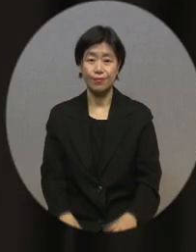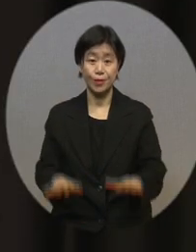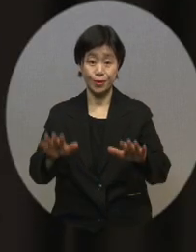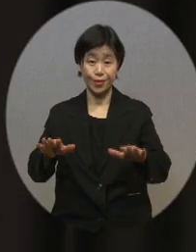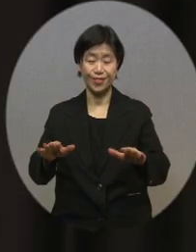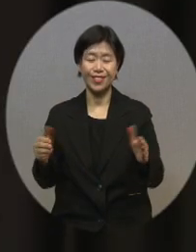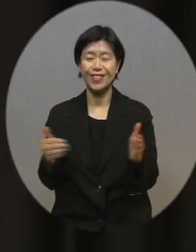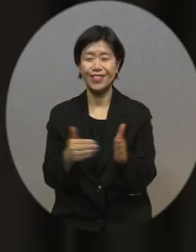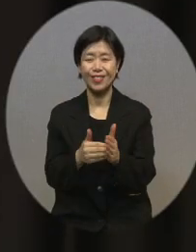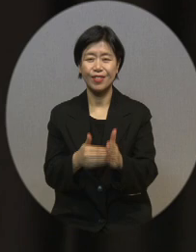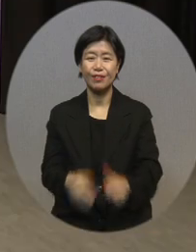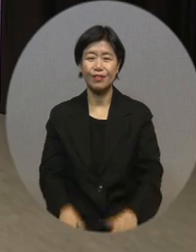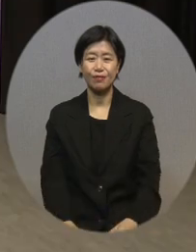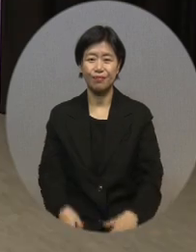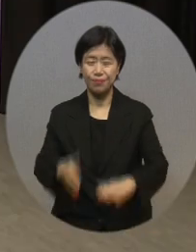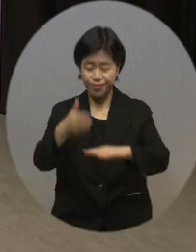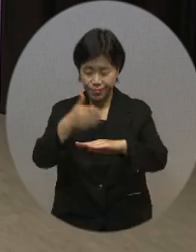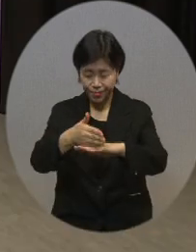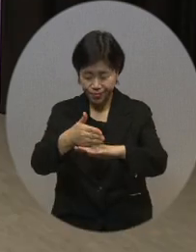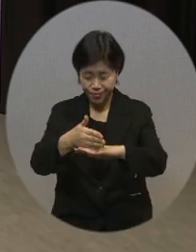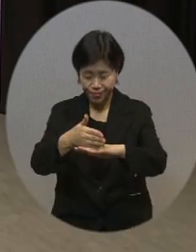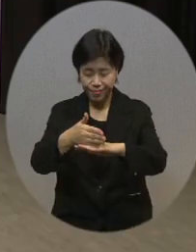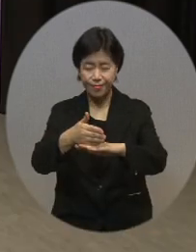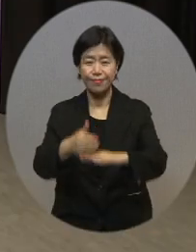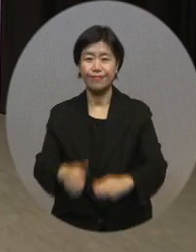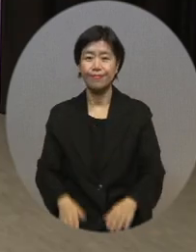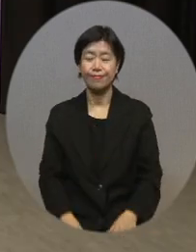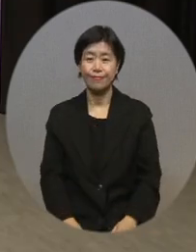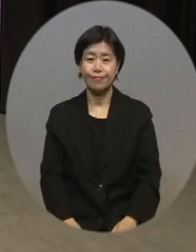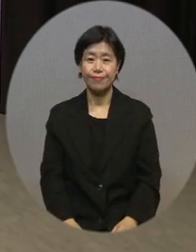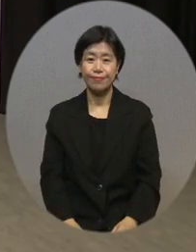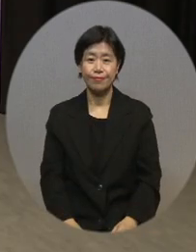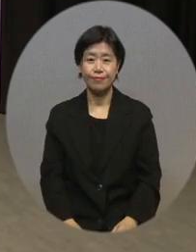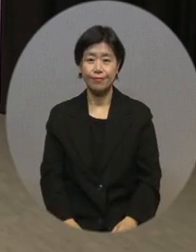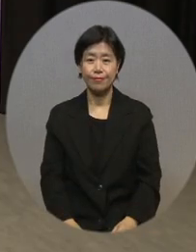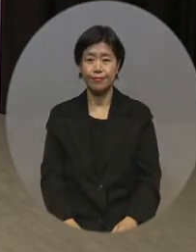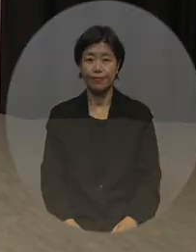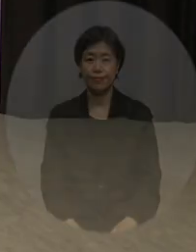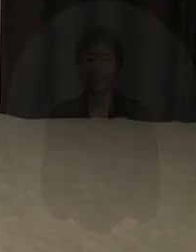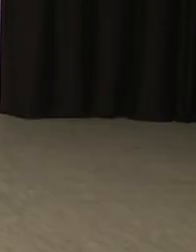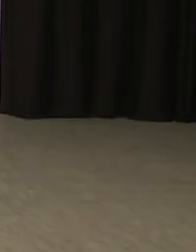오늘은 만남 여기서 끝내겠습니다. 감사합니다. 고맙습니다.